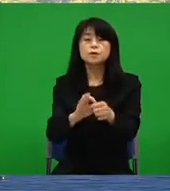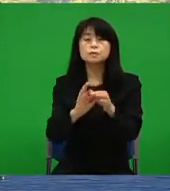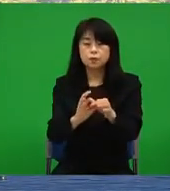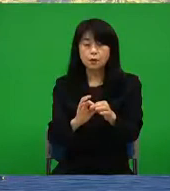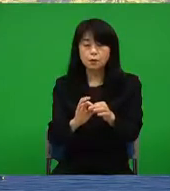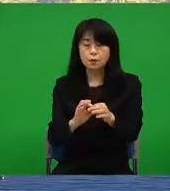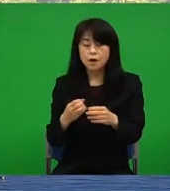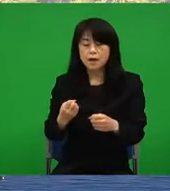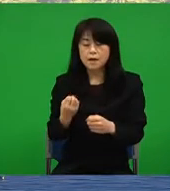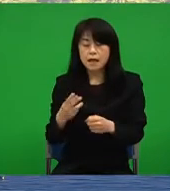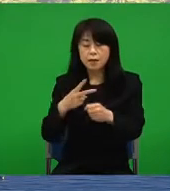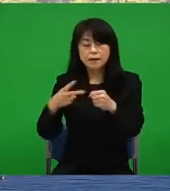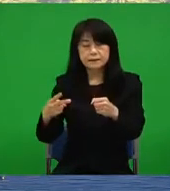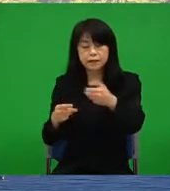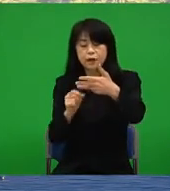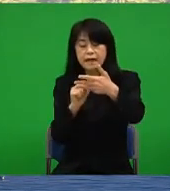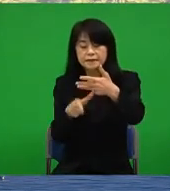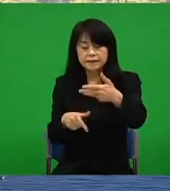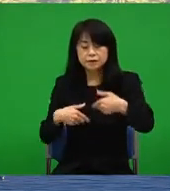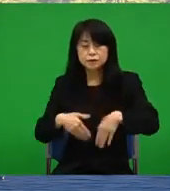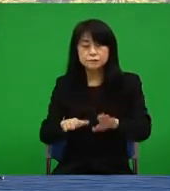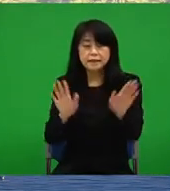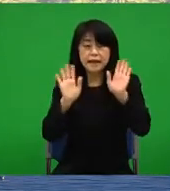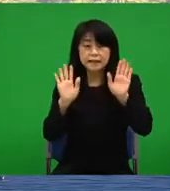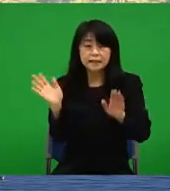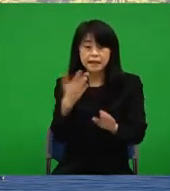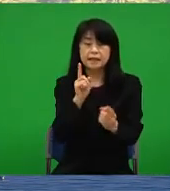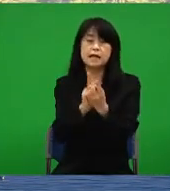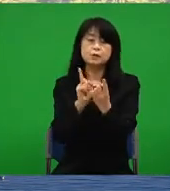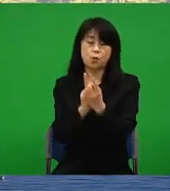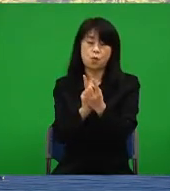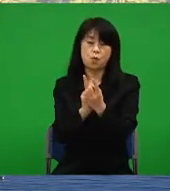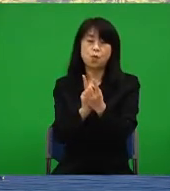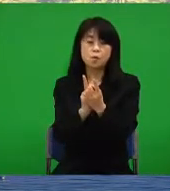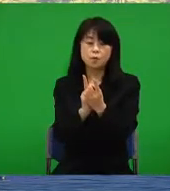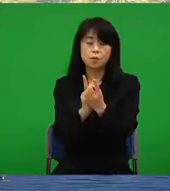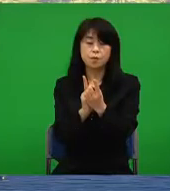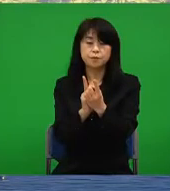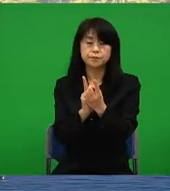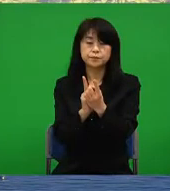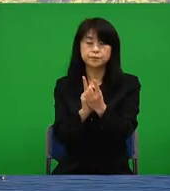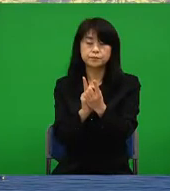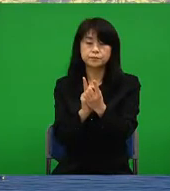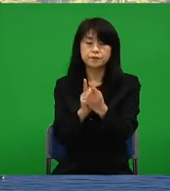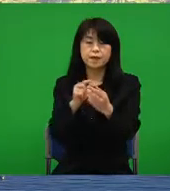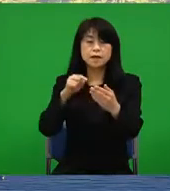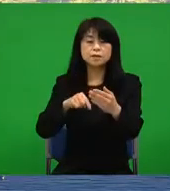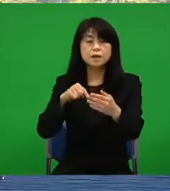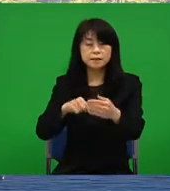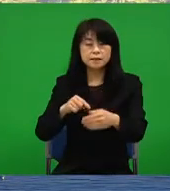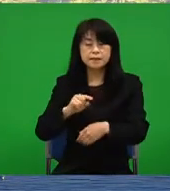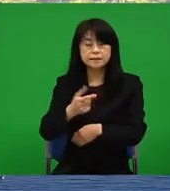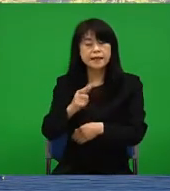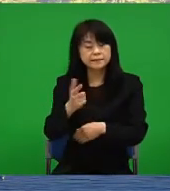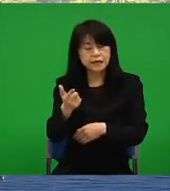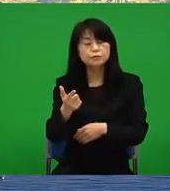2年8月生まれぐらいの方から対象になるんですけれども、定期接種の対象となら